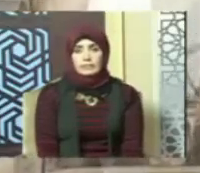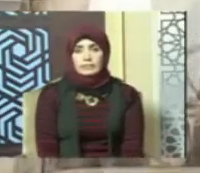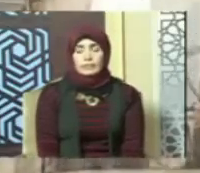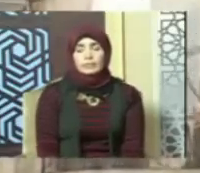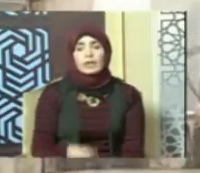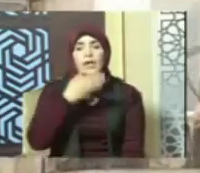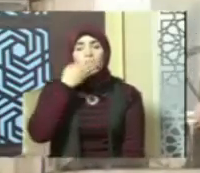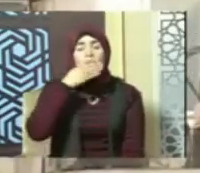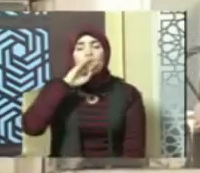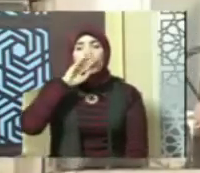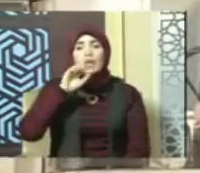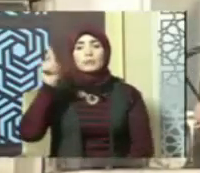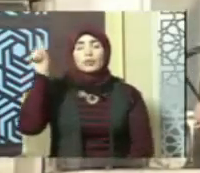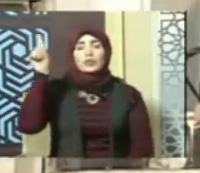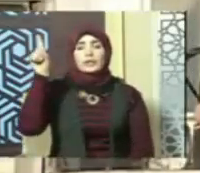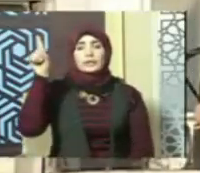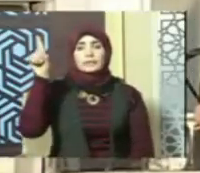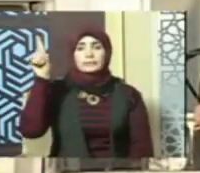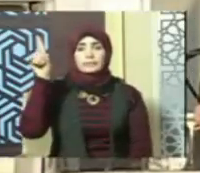الحمد لله،